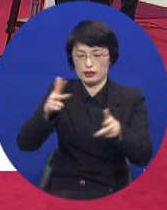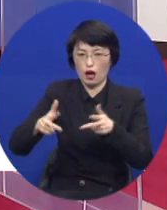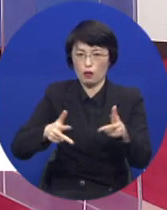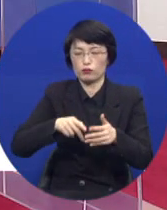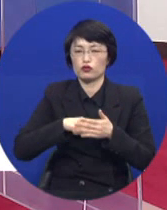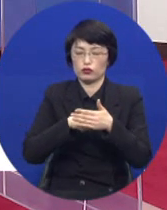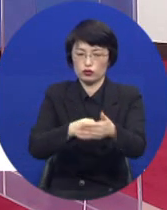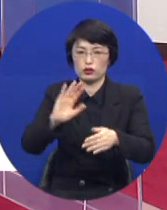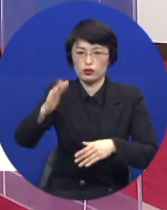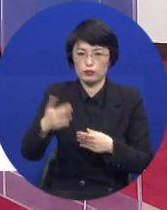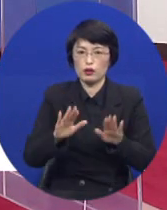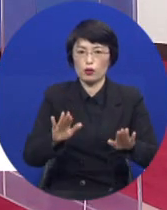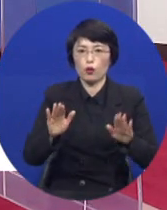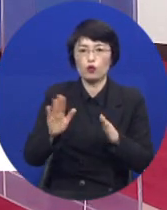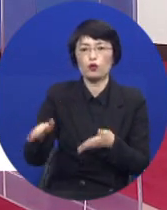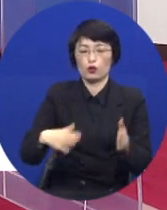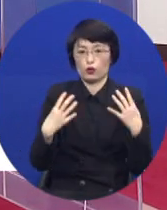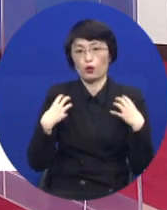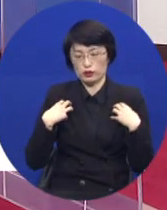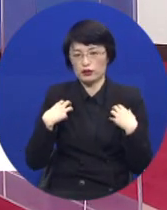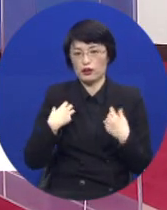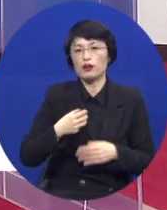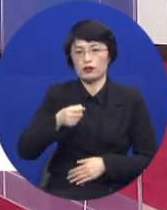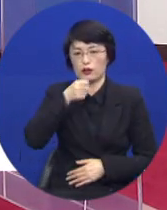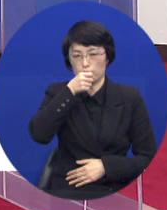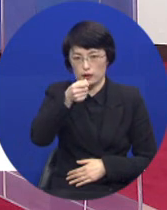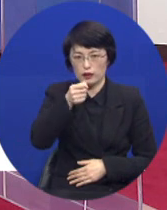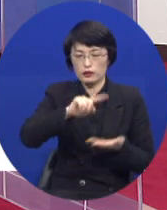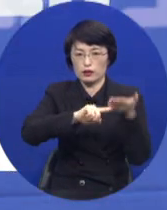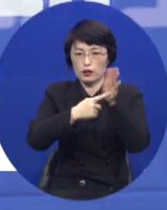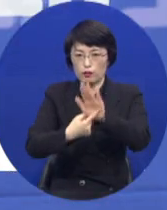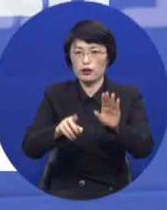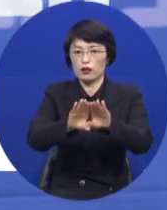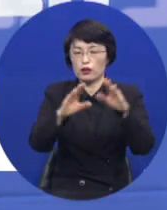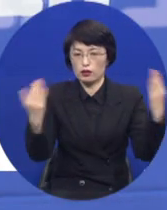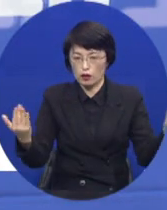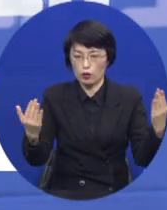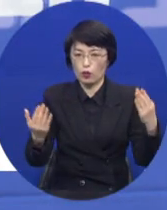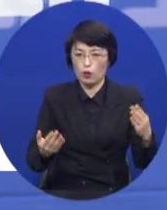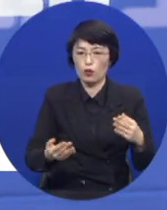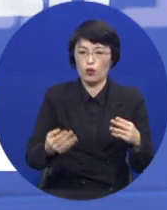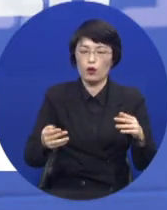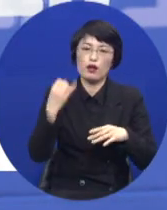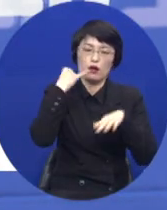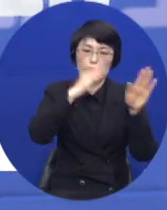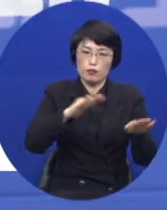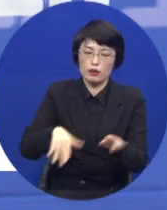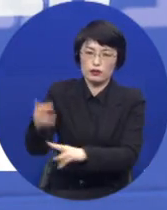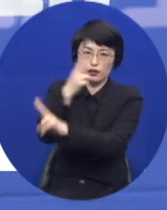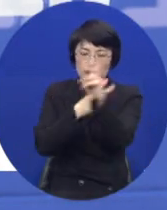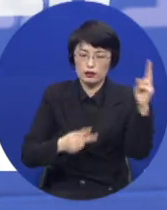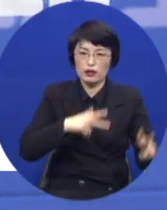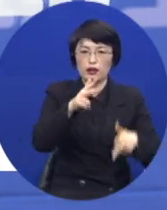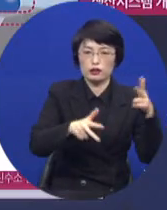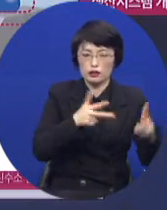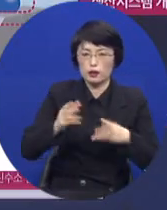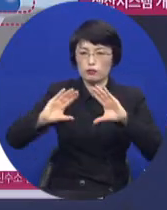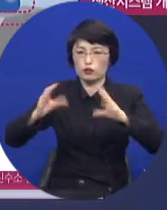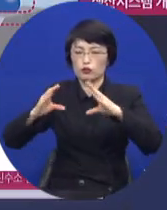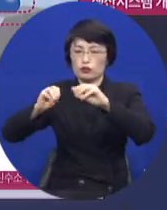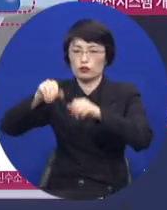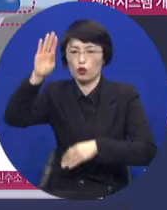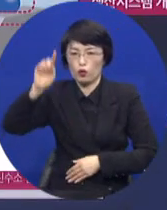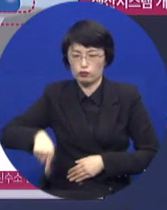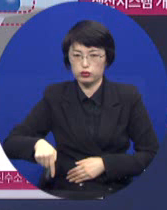3 다운에서 기자회견을 열고 올 산업자원부 부유식 해상풍력 개발사업과 국토교통부 스마트 챌린지 사업지로